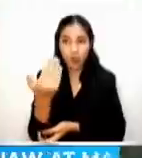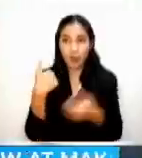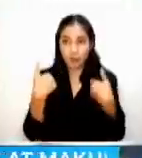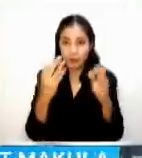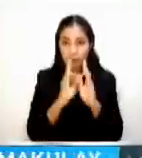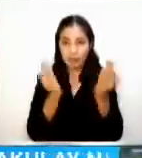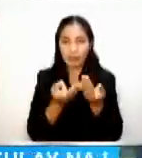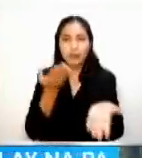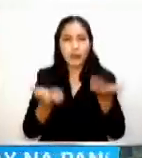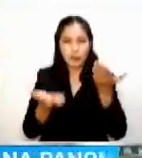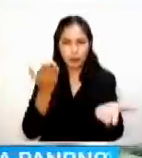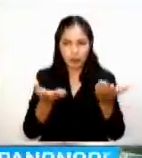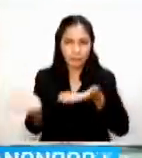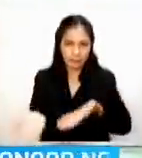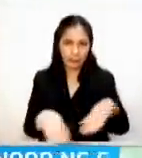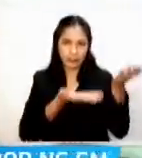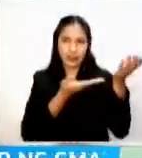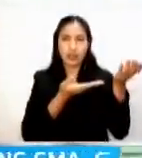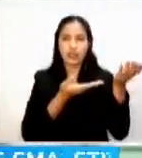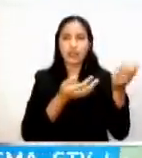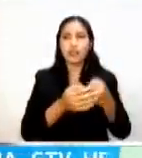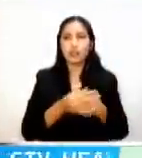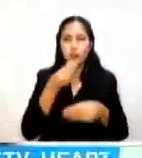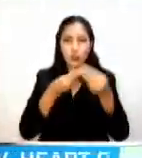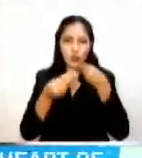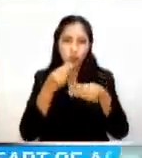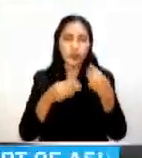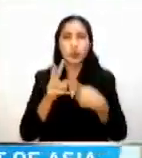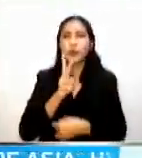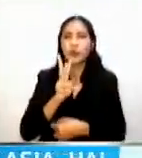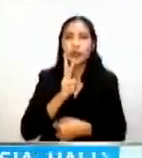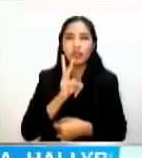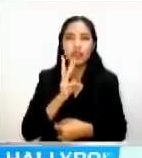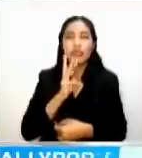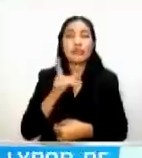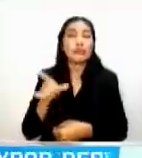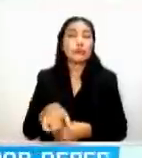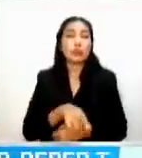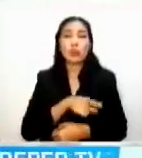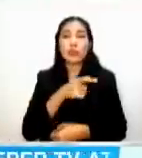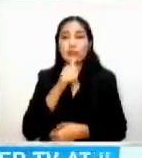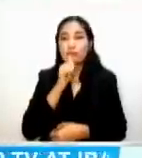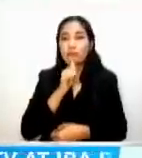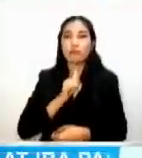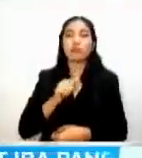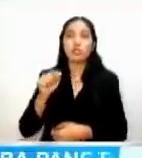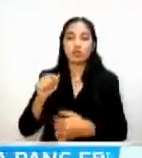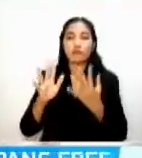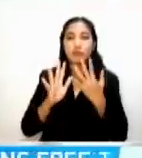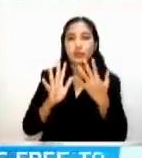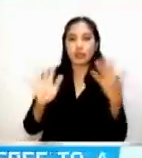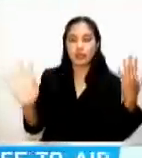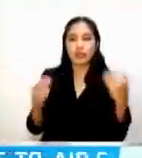na rin po dalahan ng kaunting pagkain at tubig dahil medyo mahaba-haba pa po yung kanilang ipipila bago pa po makapasok doon